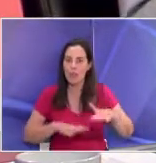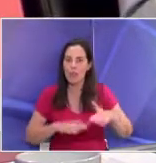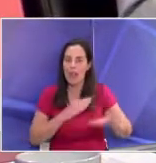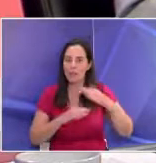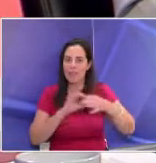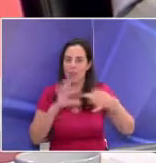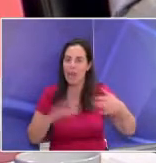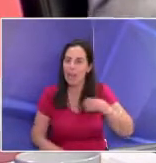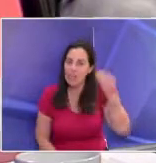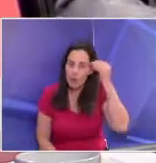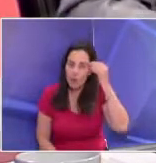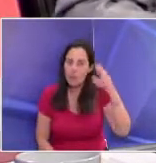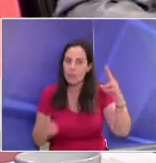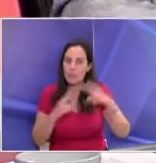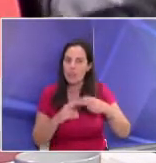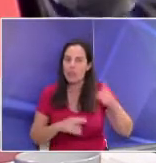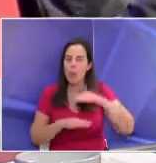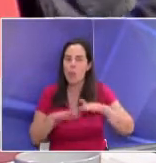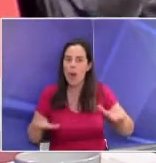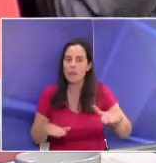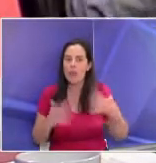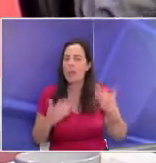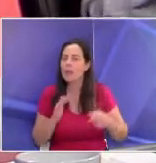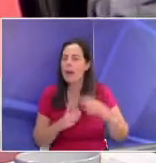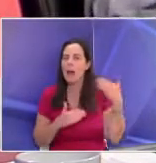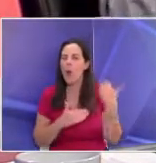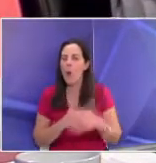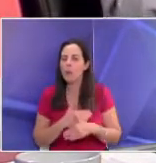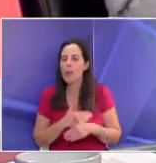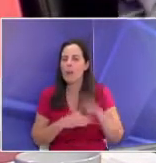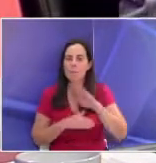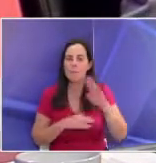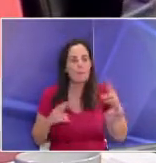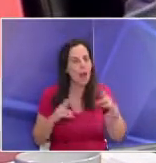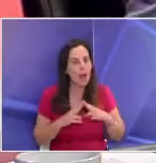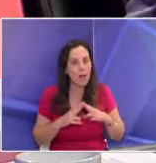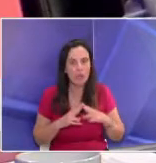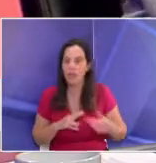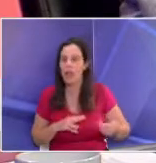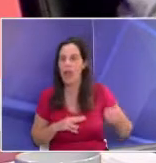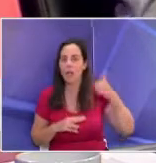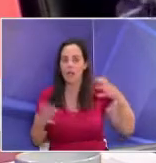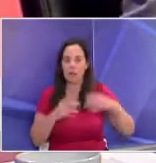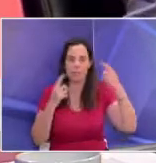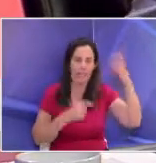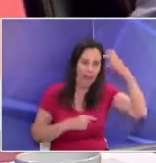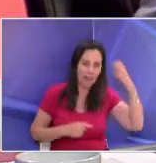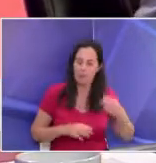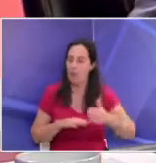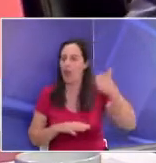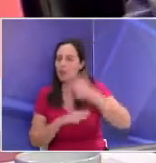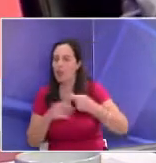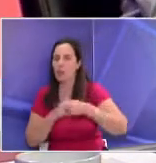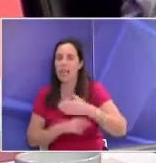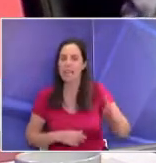לפני ההתנתקות, אני זוכר שהוא נפגש עם ראשי מועצת יש"ע. כן, זה נכון. מתי פעם אחרונה נתניהו נפגש עם ראשי המגזר הערבי, עם ראשי